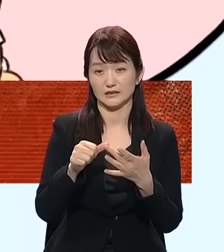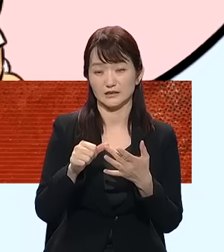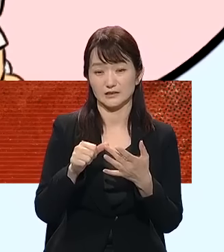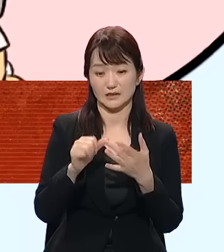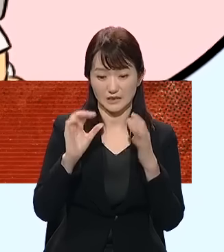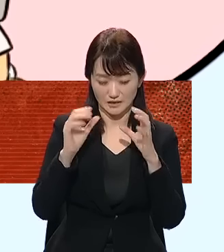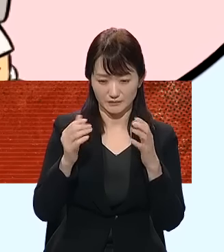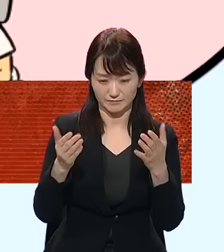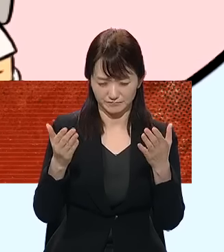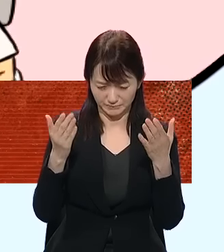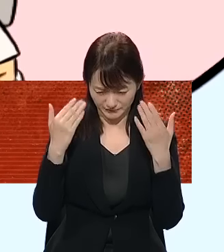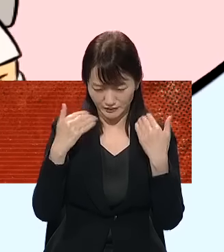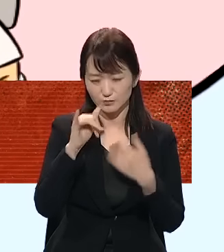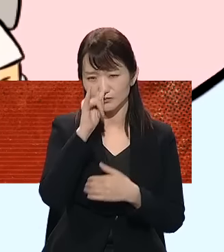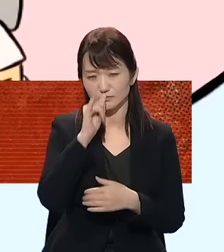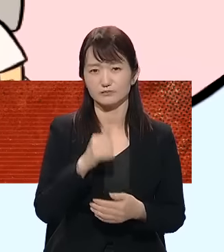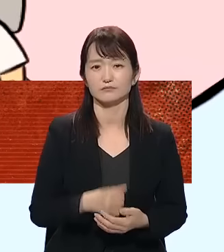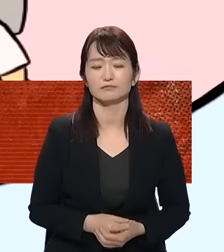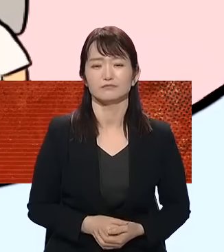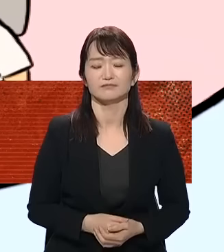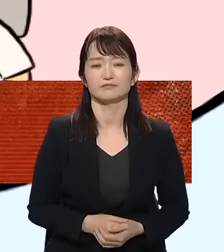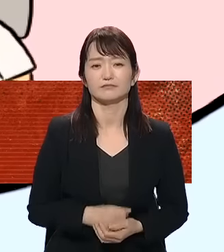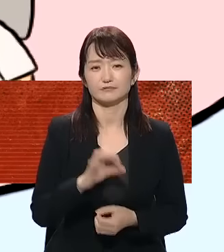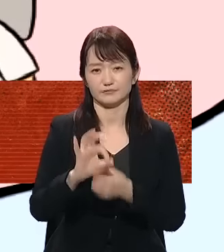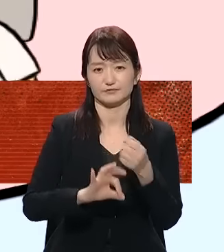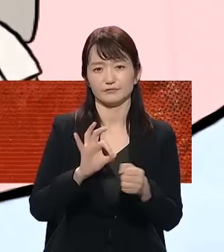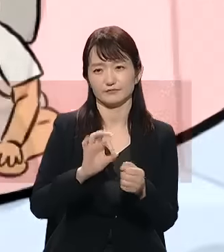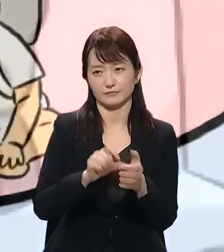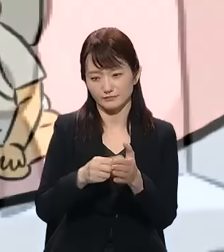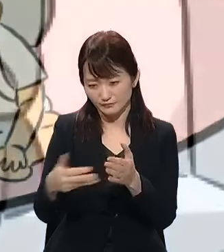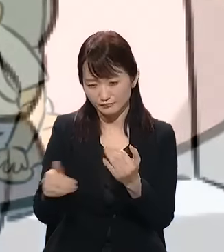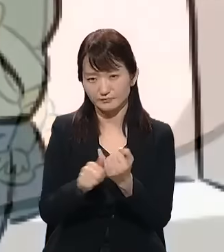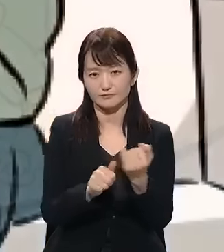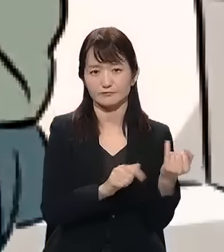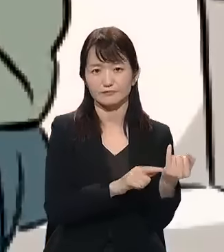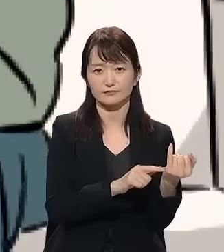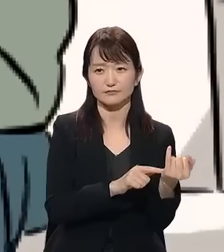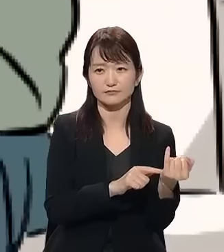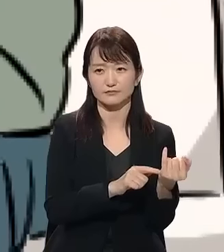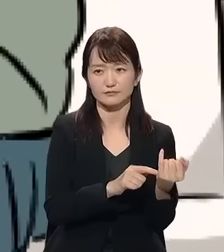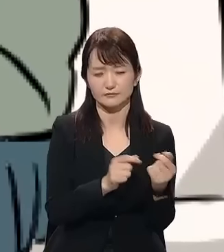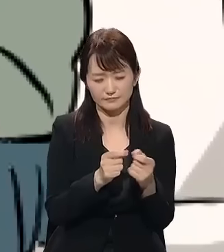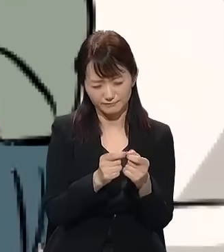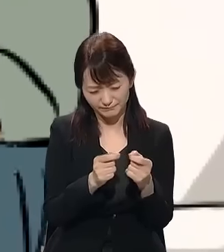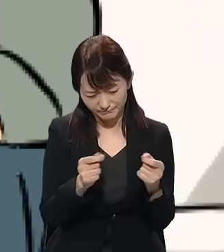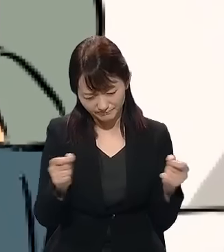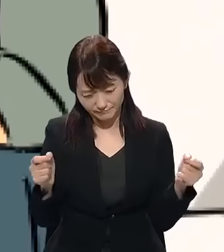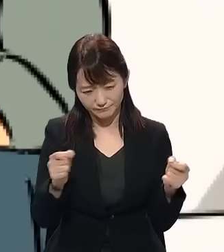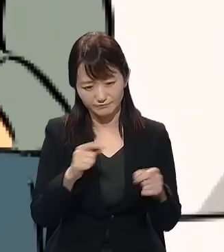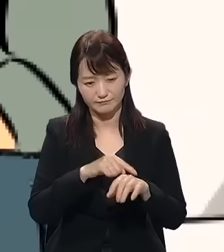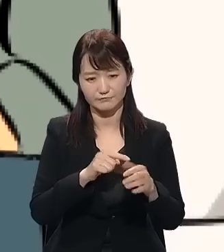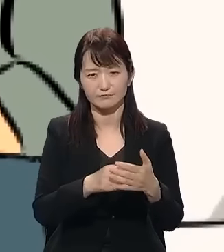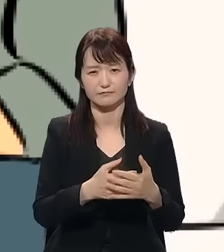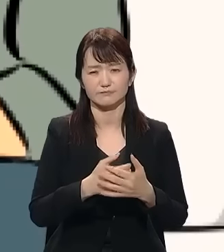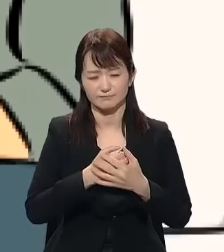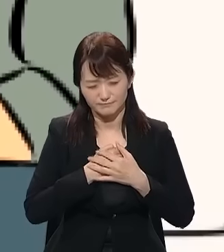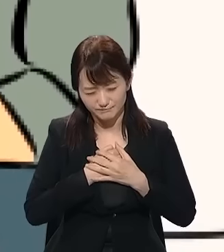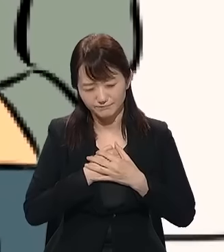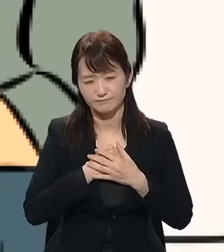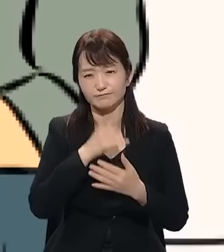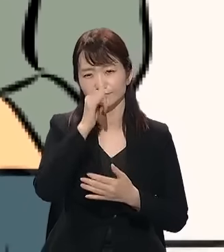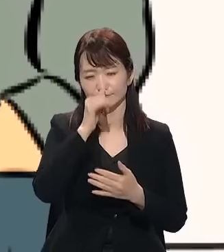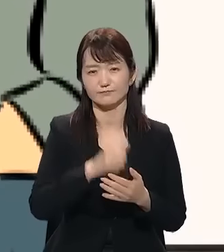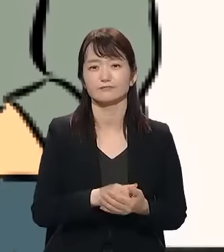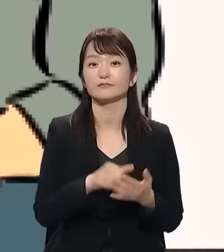심라 세월 짧지는 않기 때문에 다만 아내는 그 긴 시간 여지껏 가슴에 품고 있었던 겁니다 그러니까